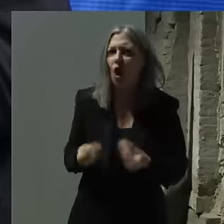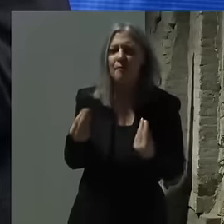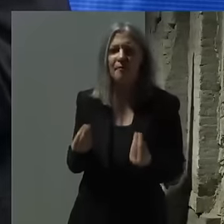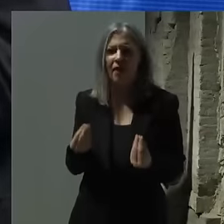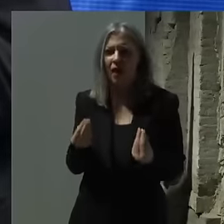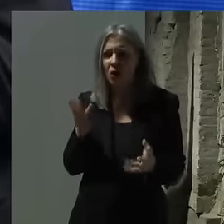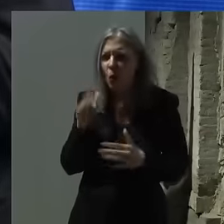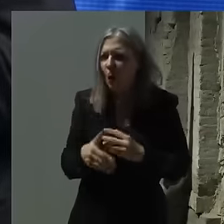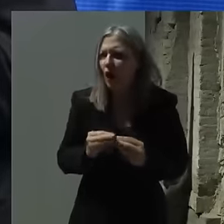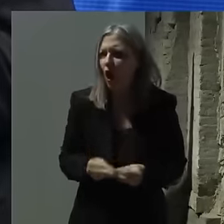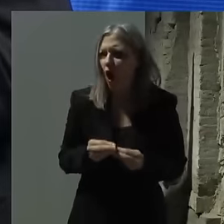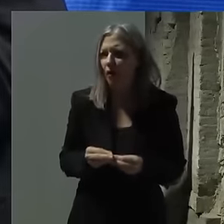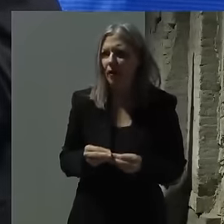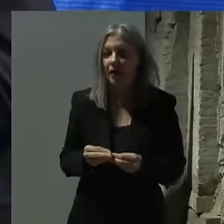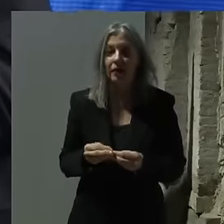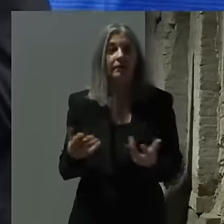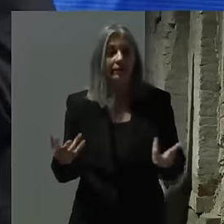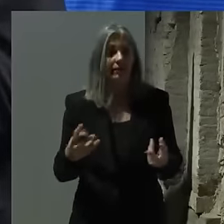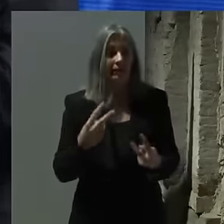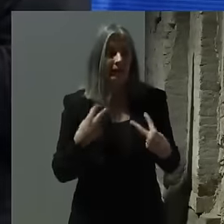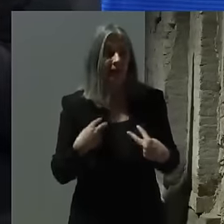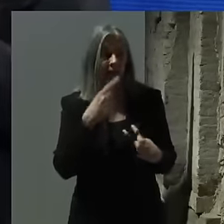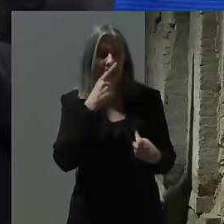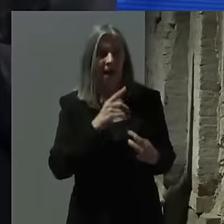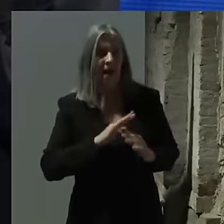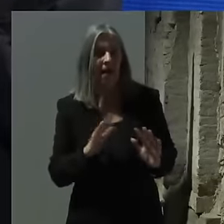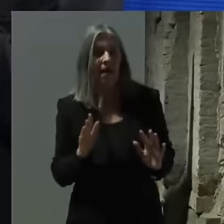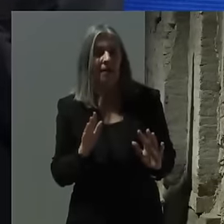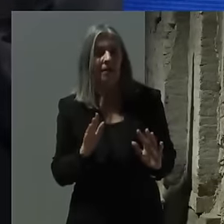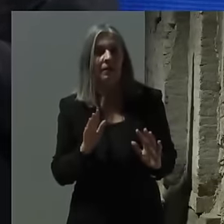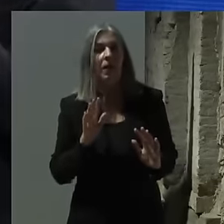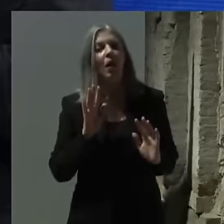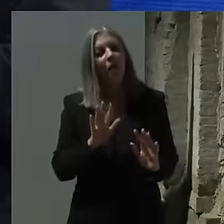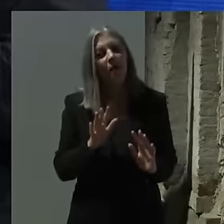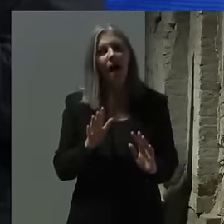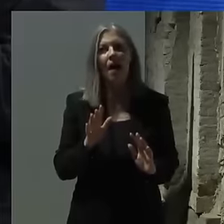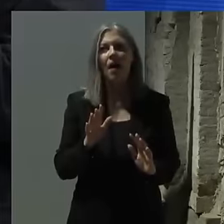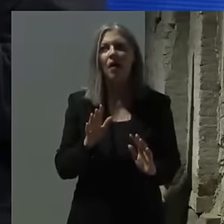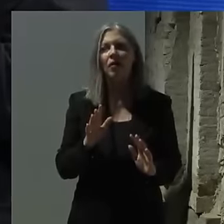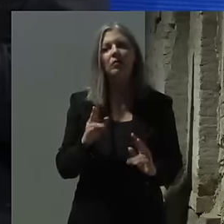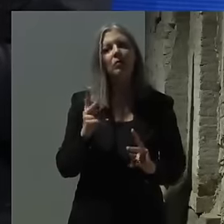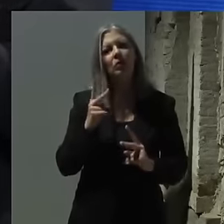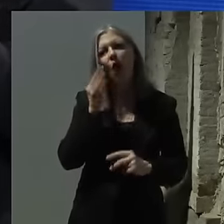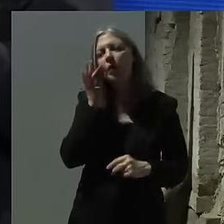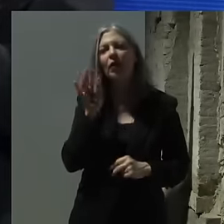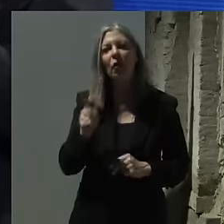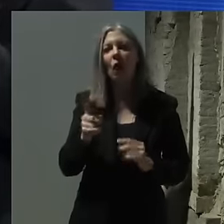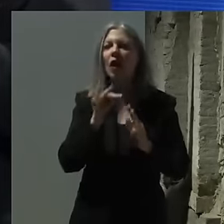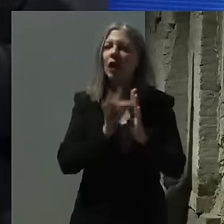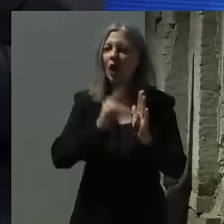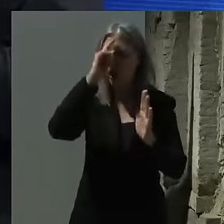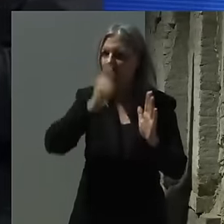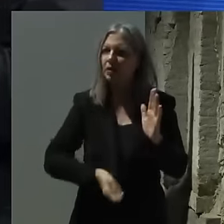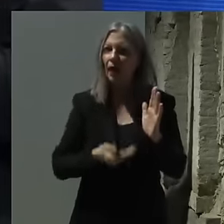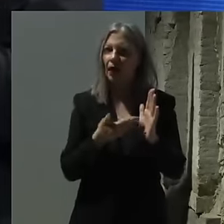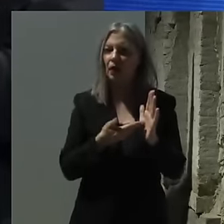fa a vivere? Si vive male, ma si vive anche cercando di rispettare le regole. Lo Stato mi